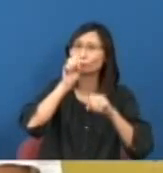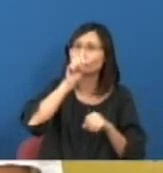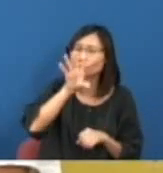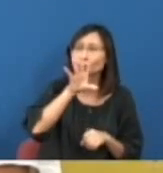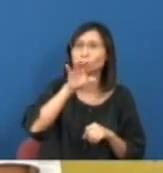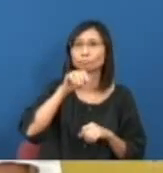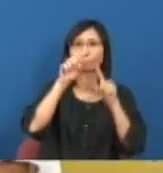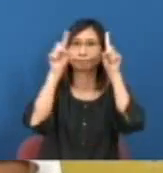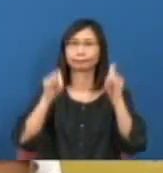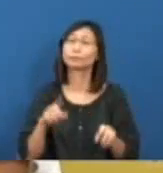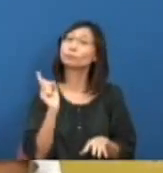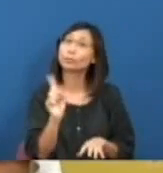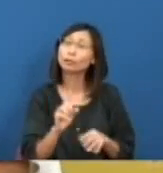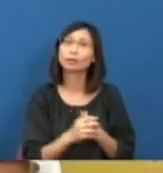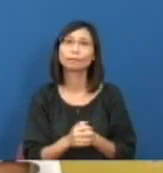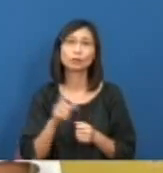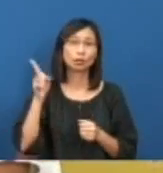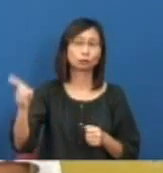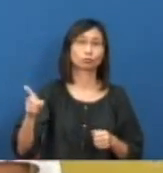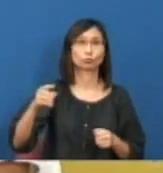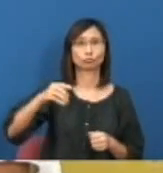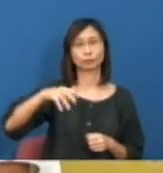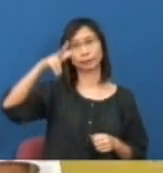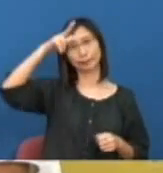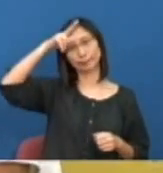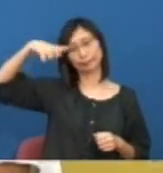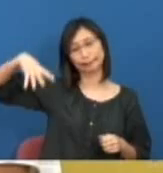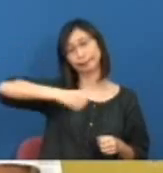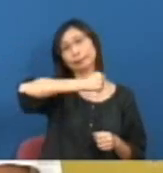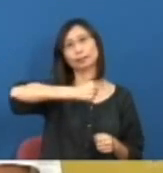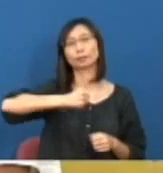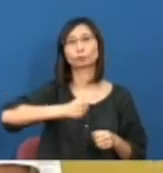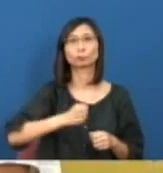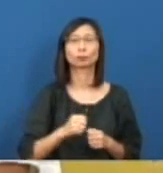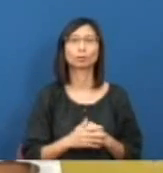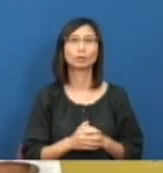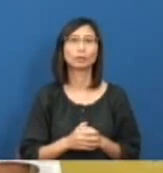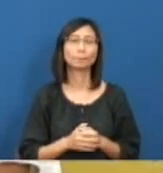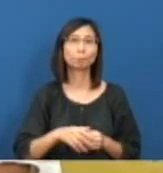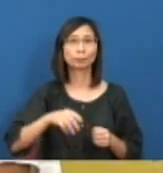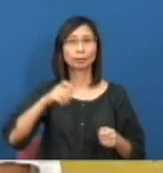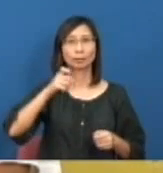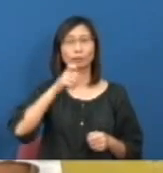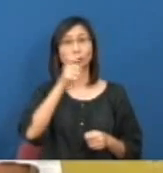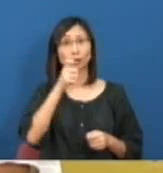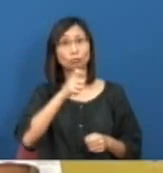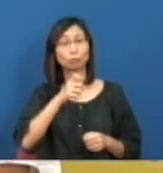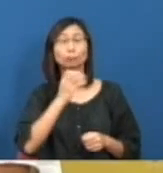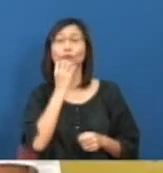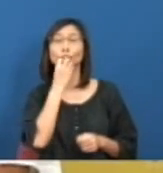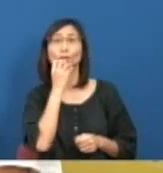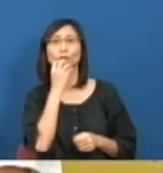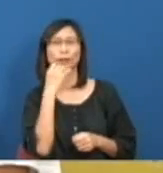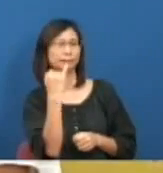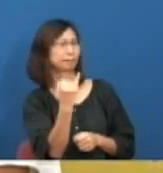個民主黨的九龍東的支部的發展是這麼差，可以這